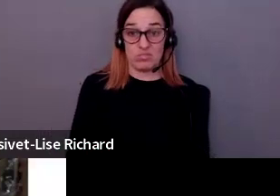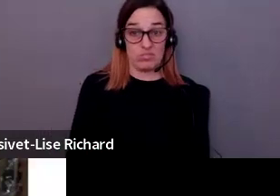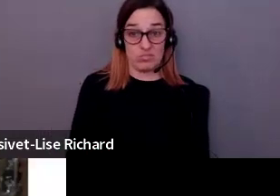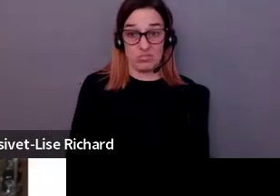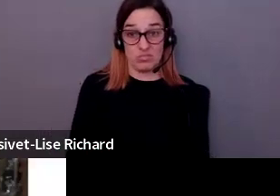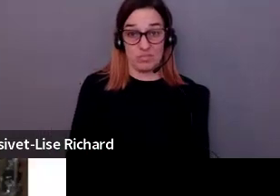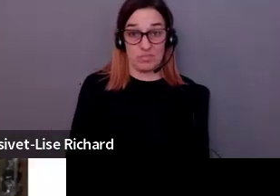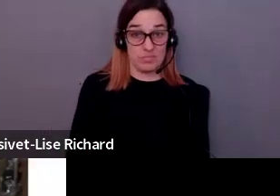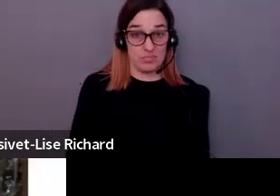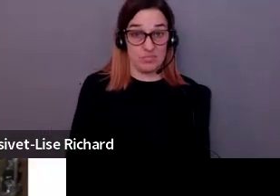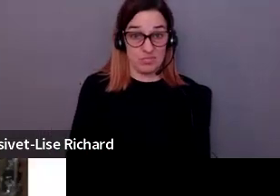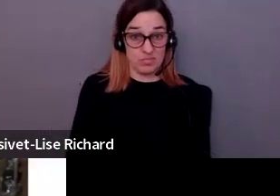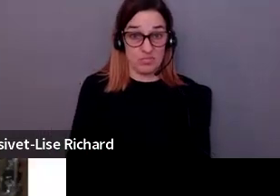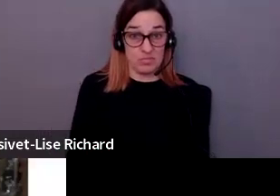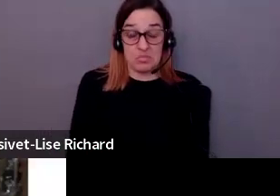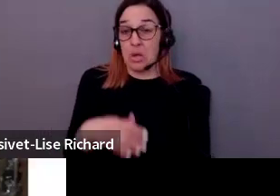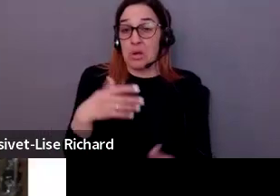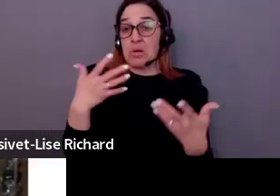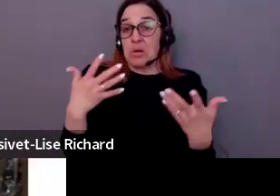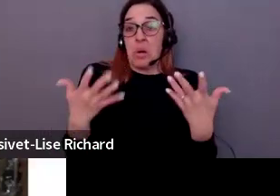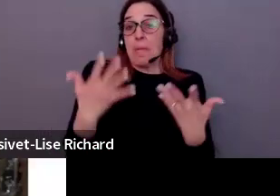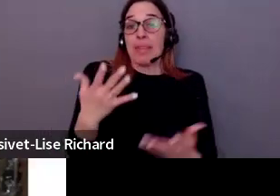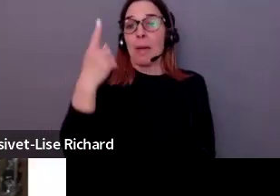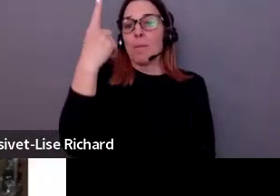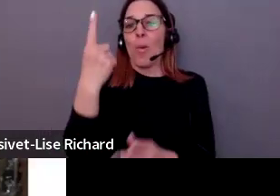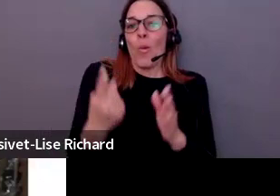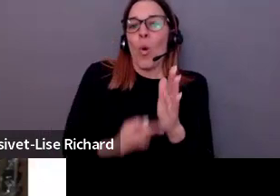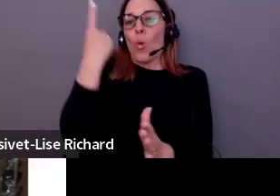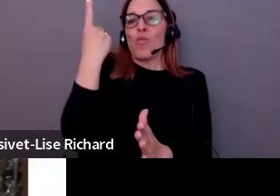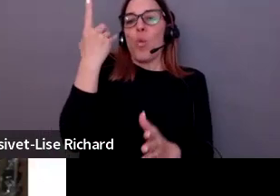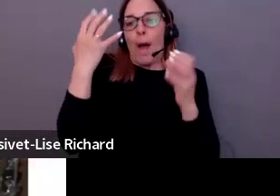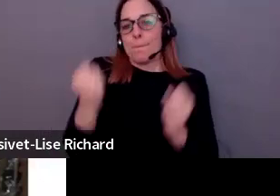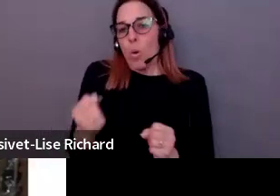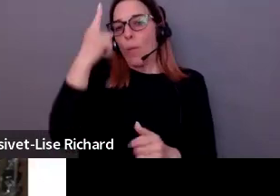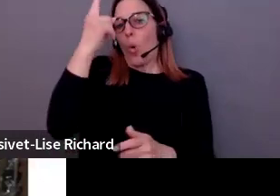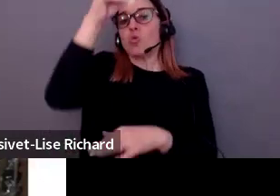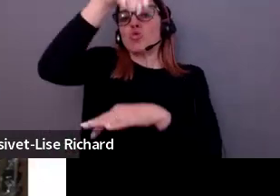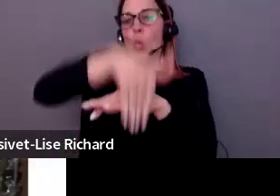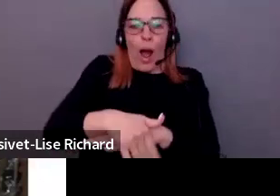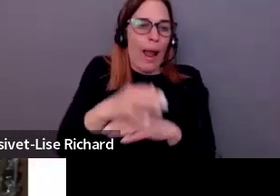Ça peut être un look qu'on veut aller chercher pour une journée, pour une soirée, il n'y a rien de mal.